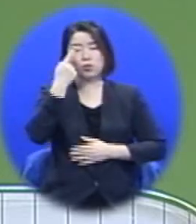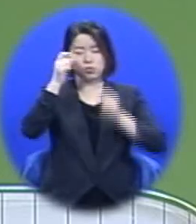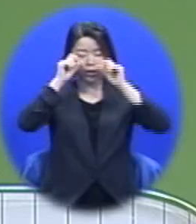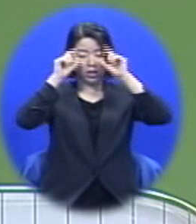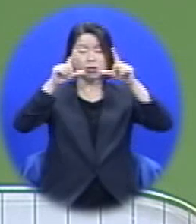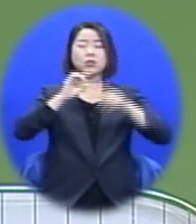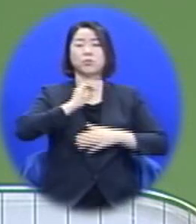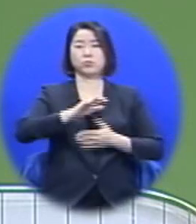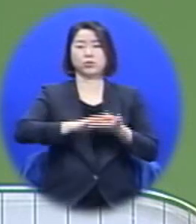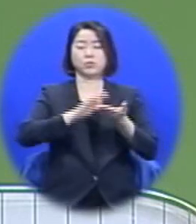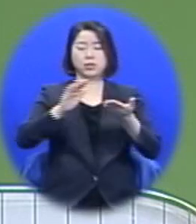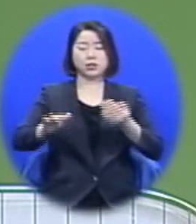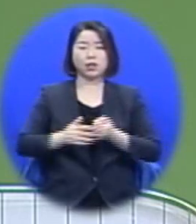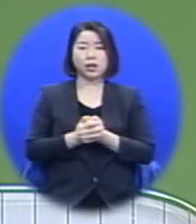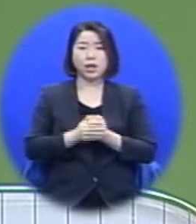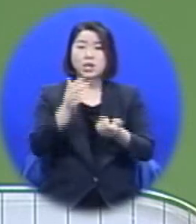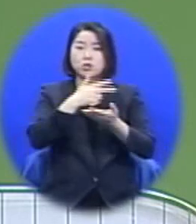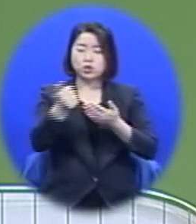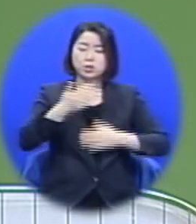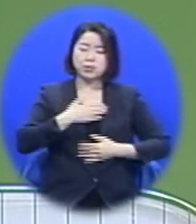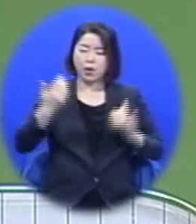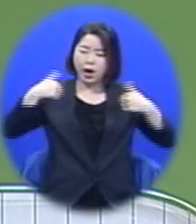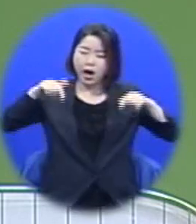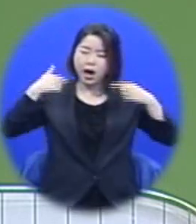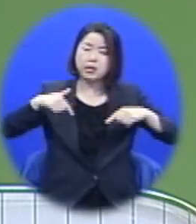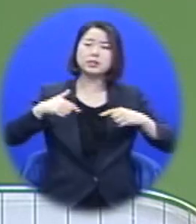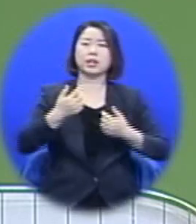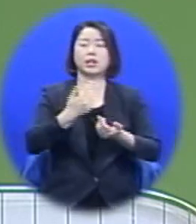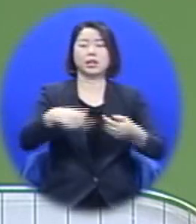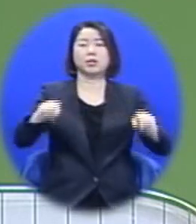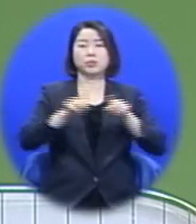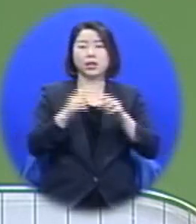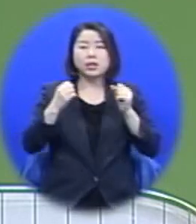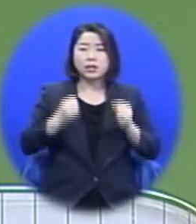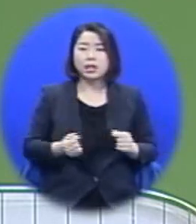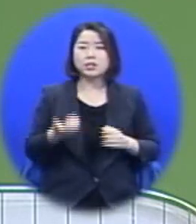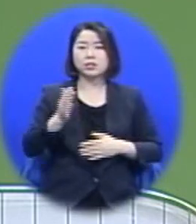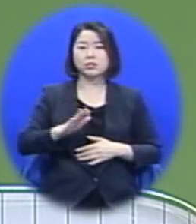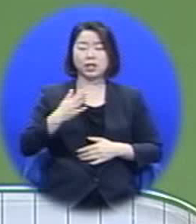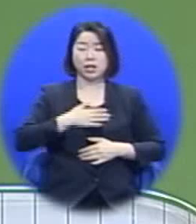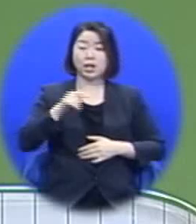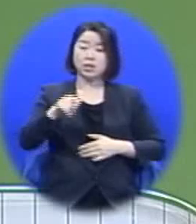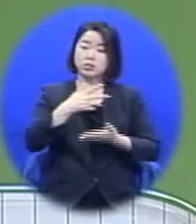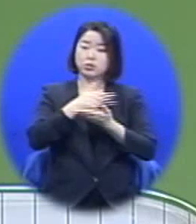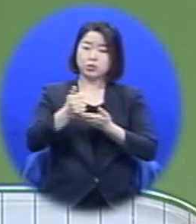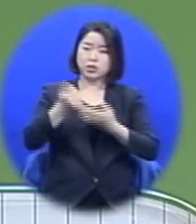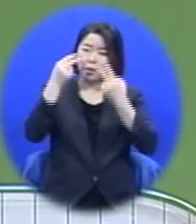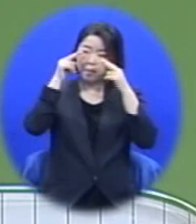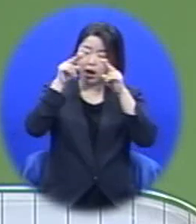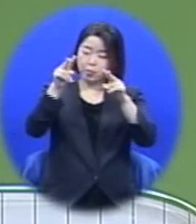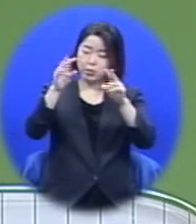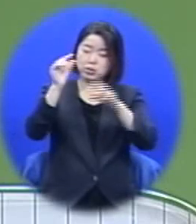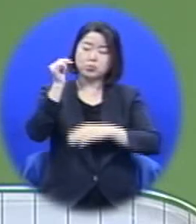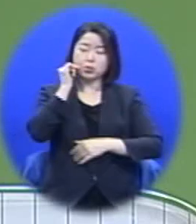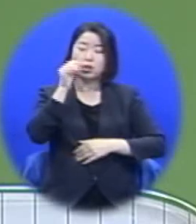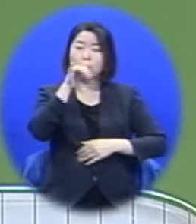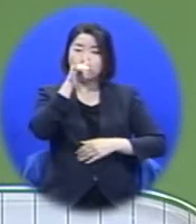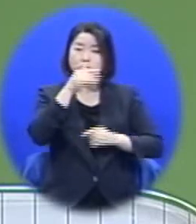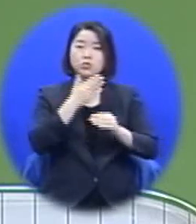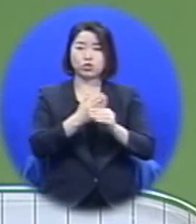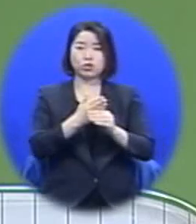뿐이면 논의도 주님은 늘 나와 같이 계셨는데 내가 그 주님을 바라보지 못하고 있다가